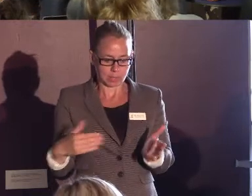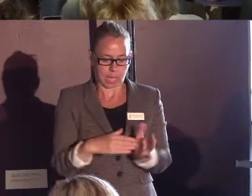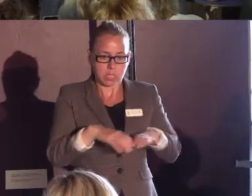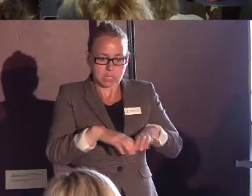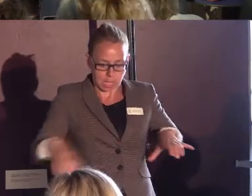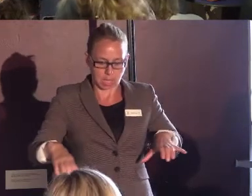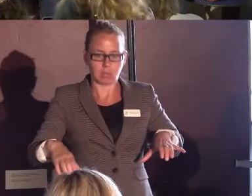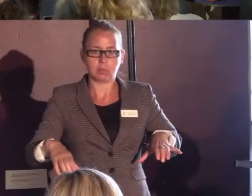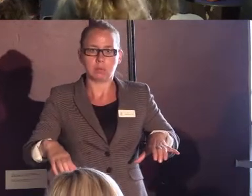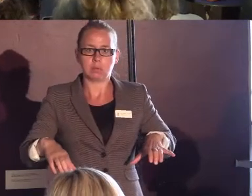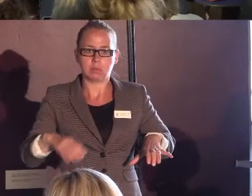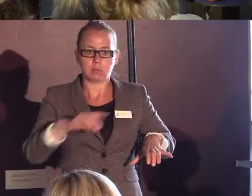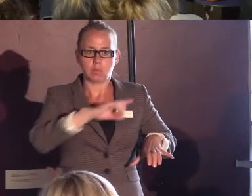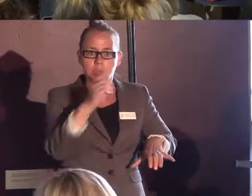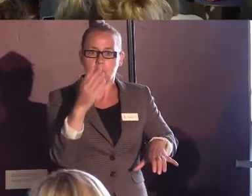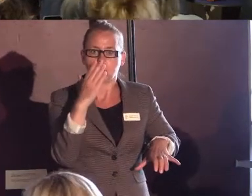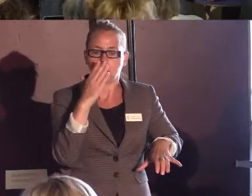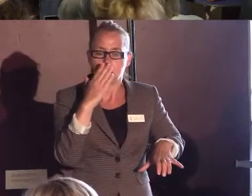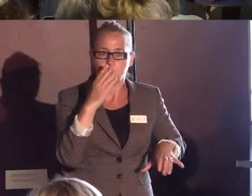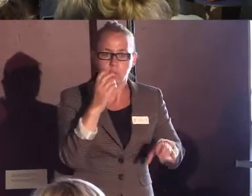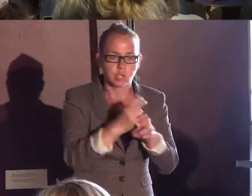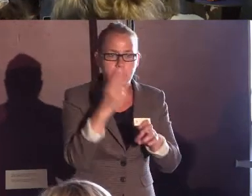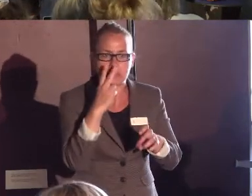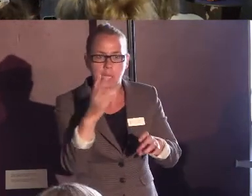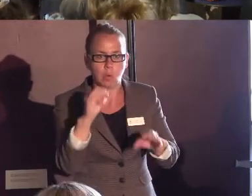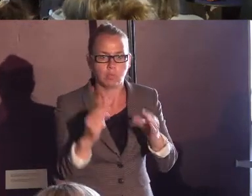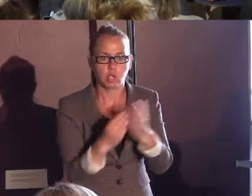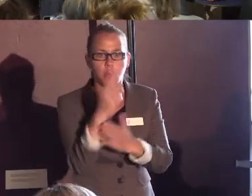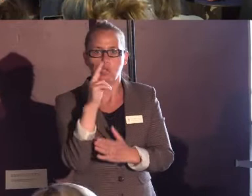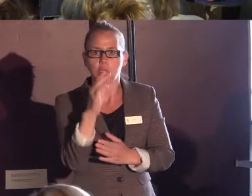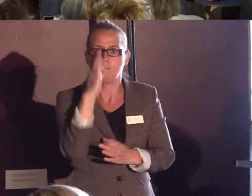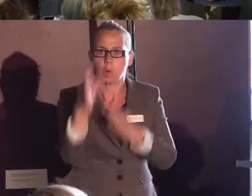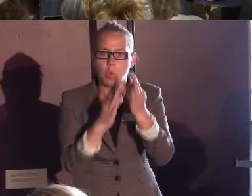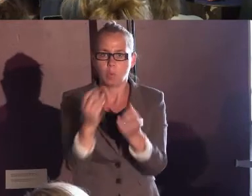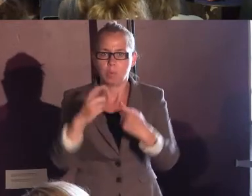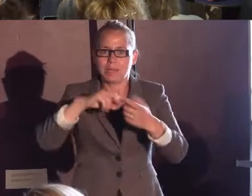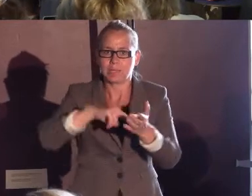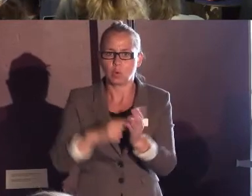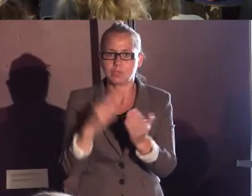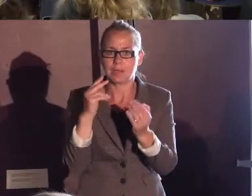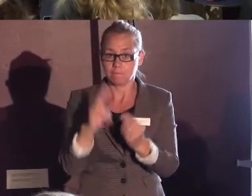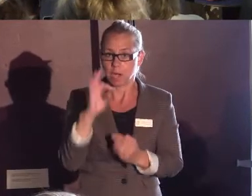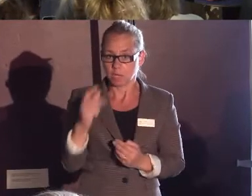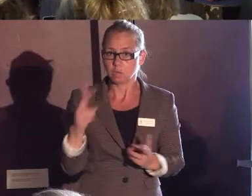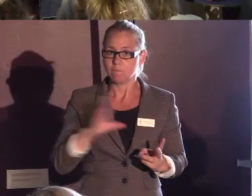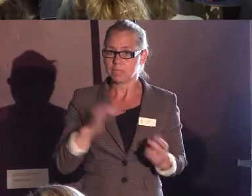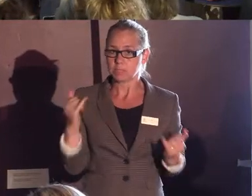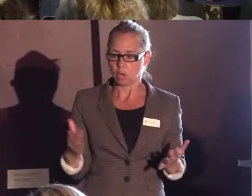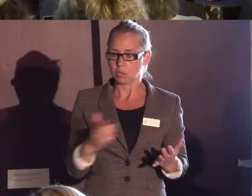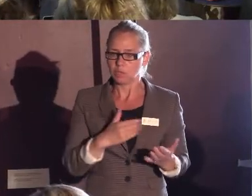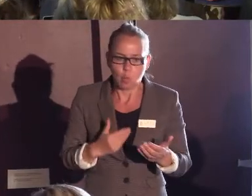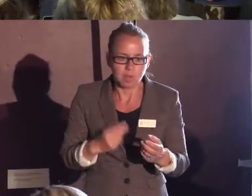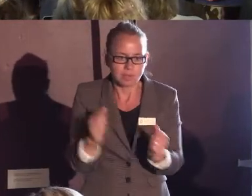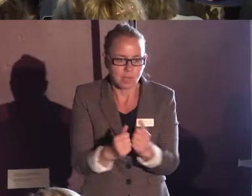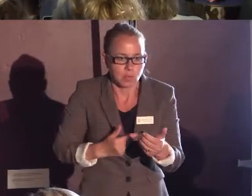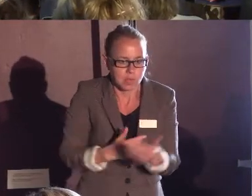och för att svara på helt enkelt på nya frågor som dyker upp i den teknologiska verklighet som vi lever i idag. Det är vårt sätt att samverka med